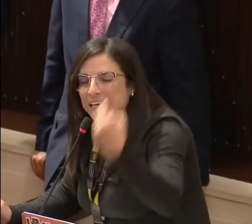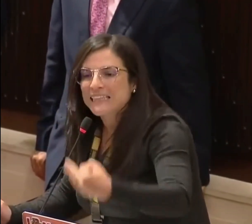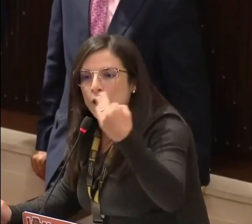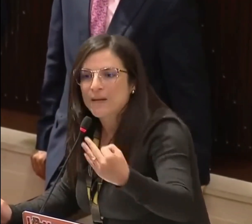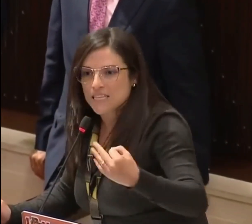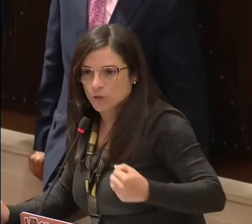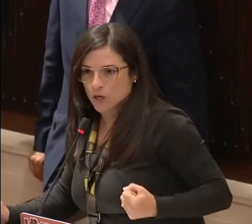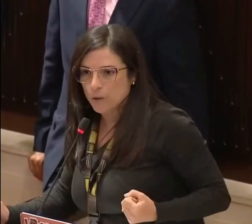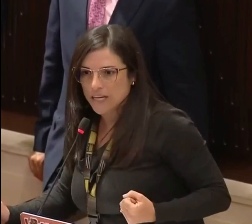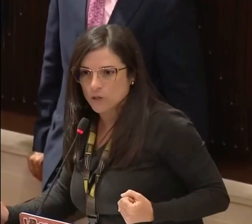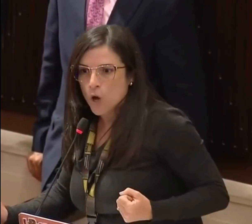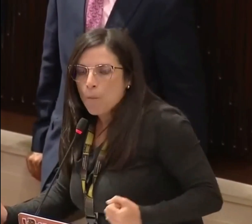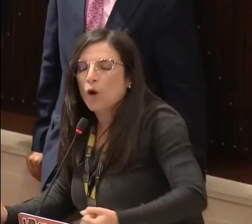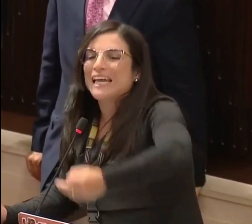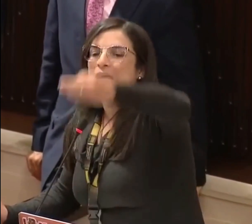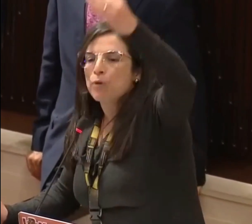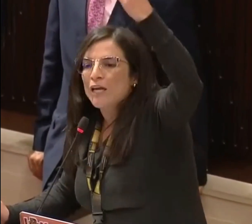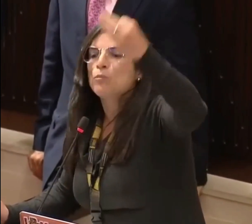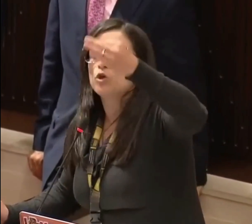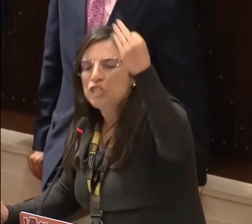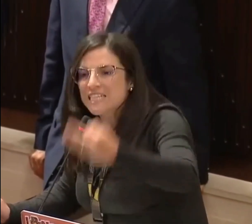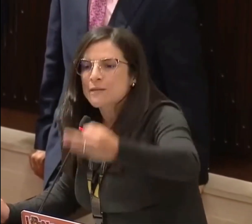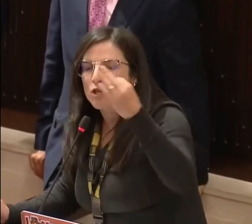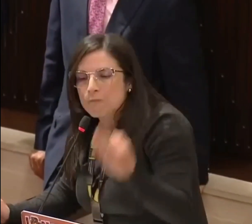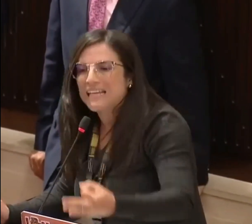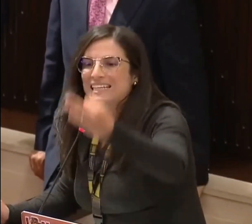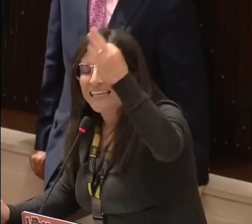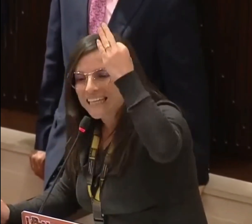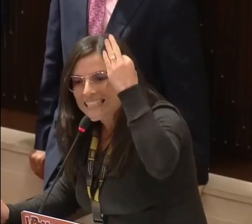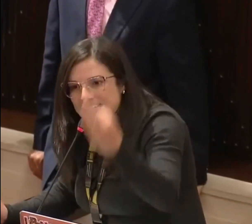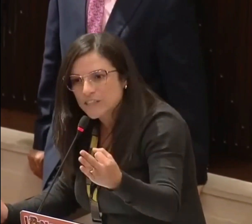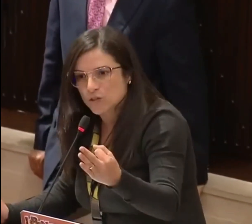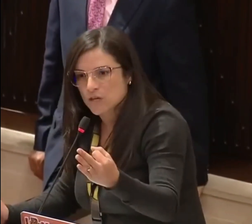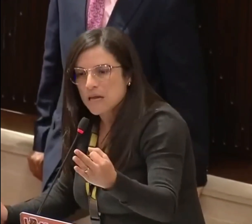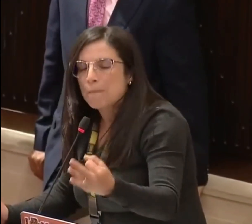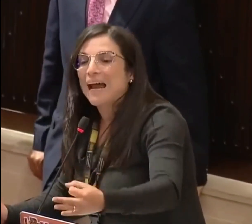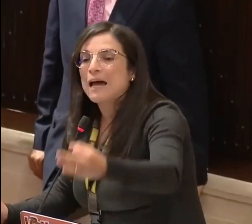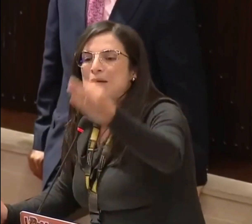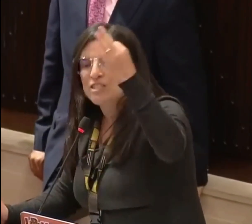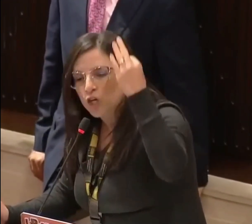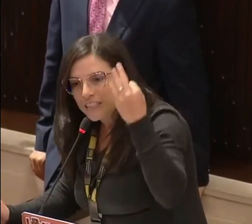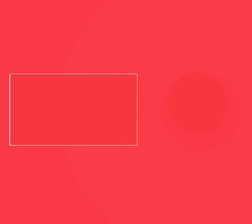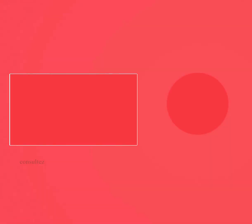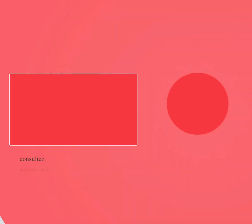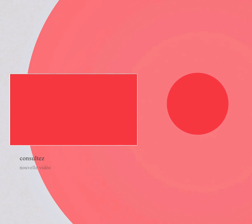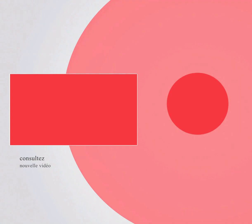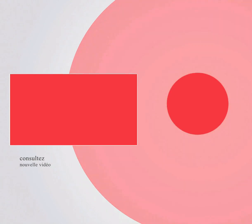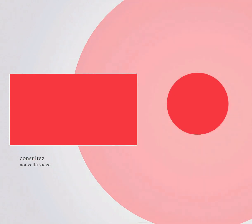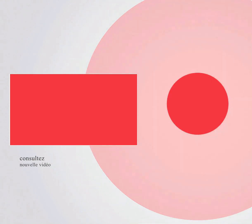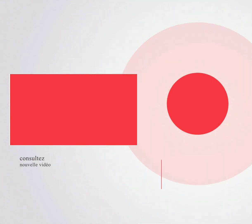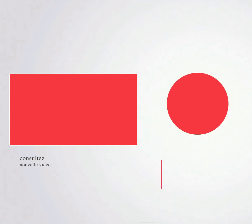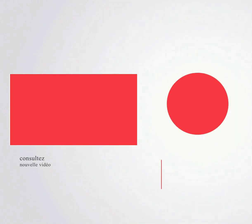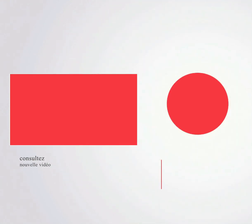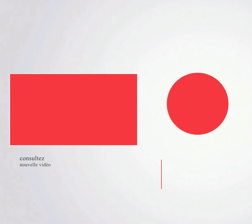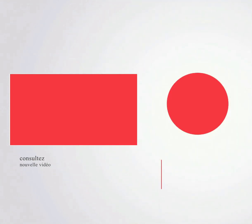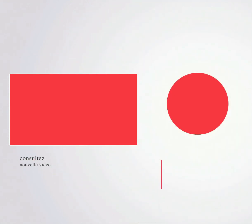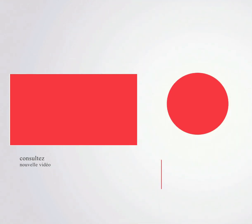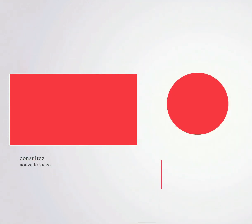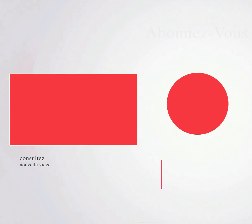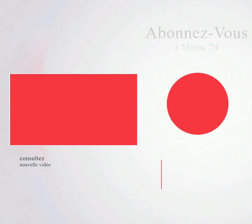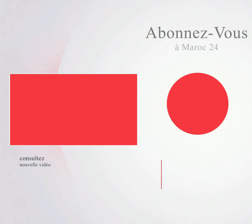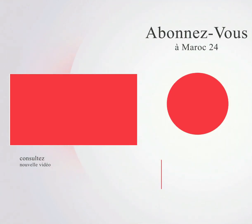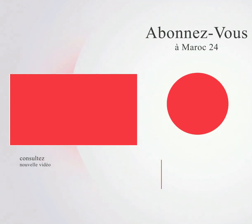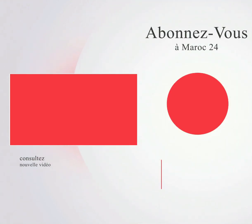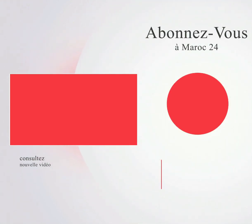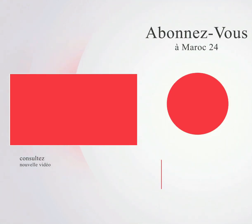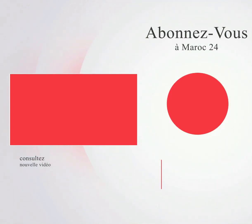envoyé au président Gustavo Petro et à son ministre des Relations Extérieures Alvaro leva pour rester informé je vous invite à